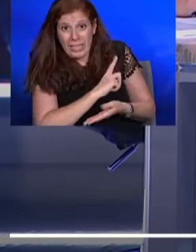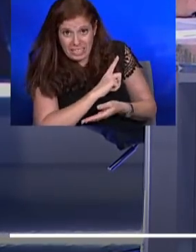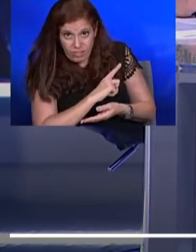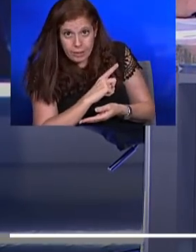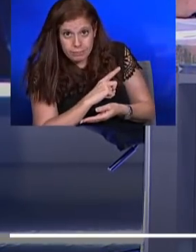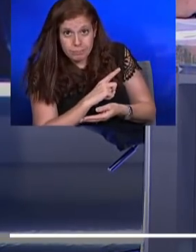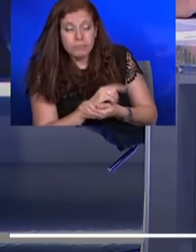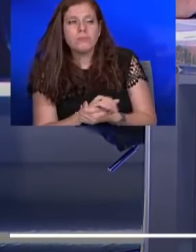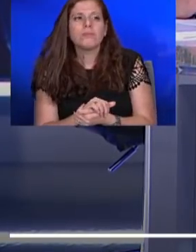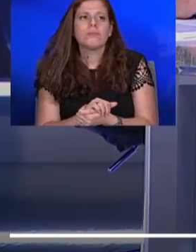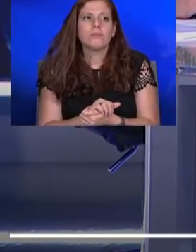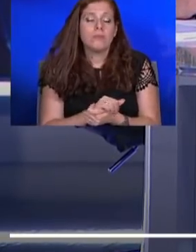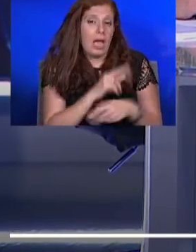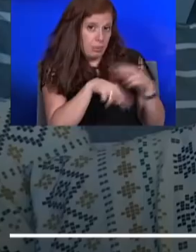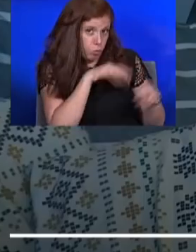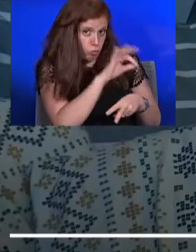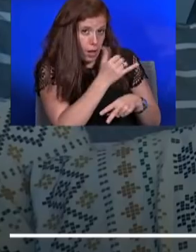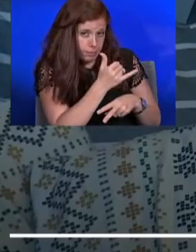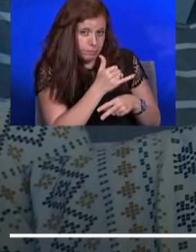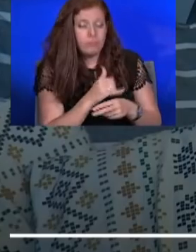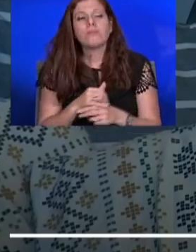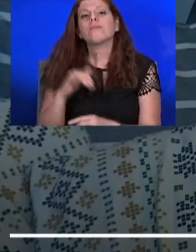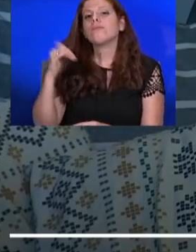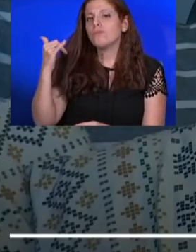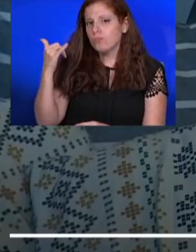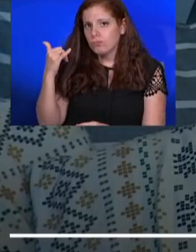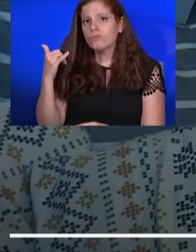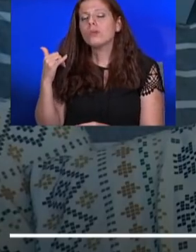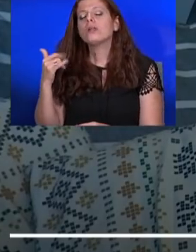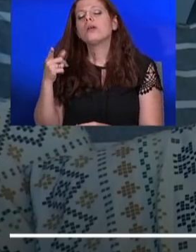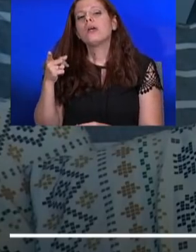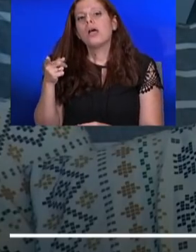הטיפולים שלך. כן, בטיפולים עצמם. כן.